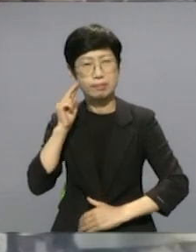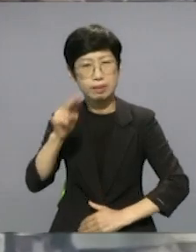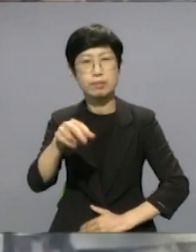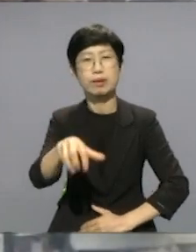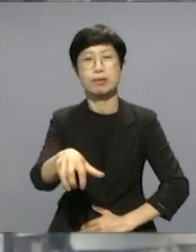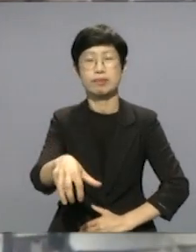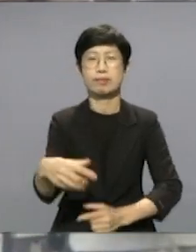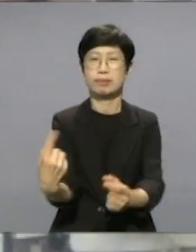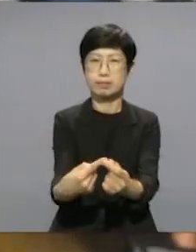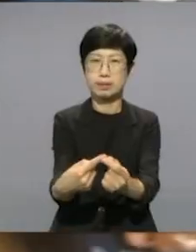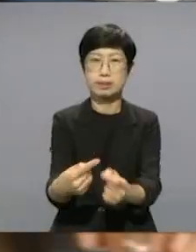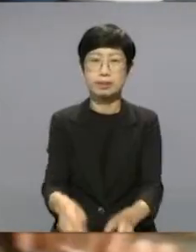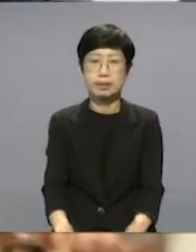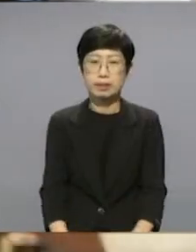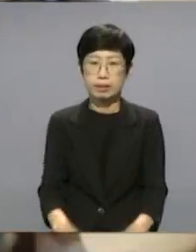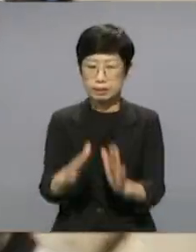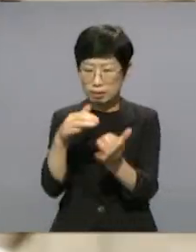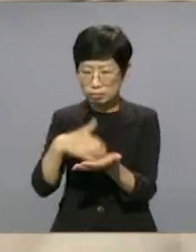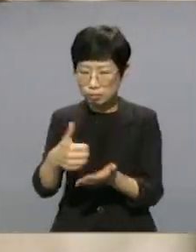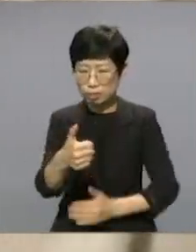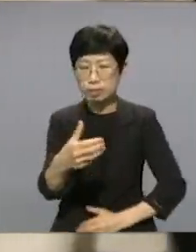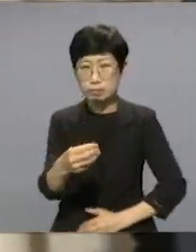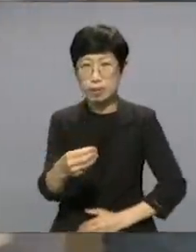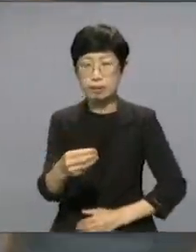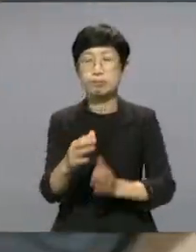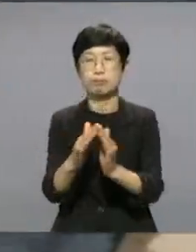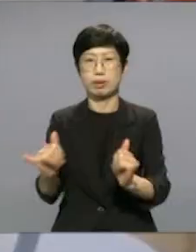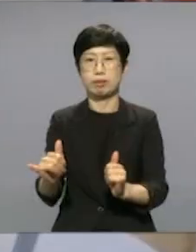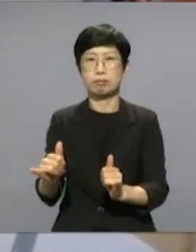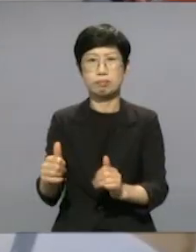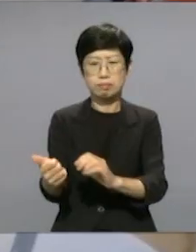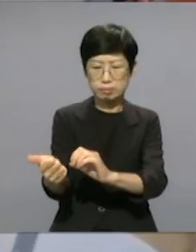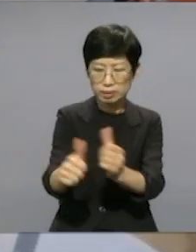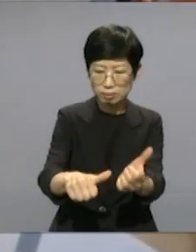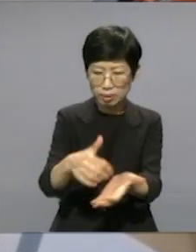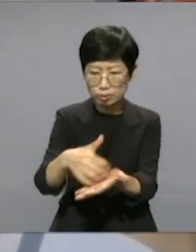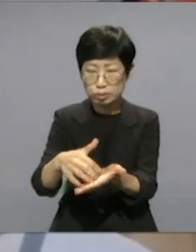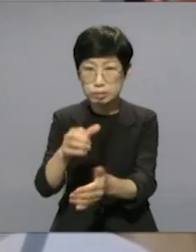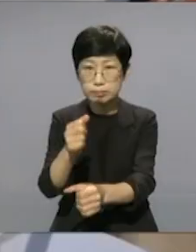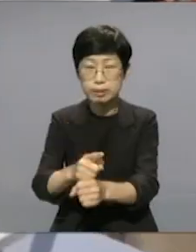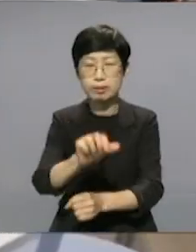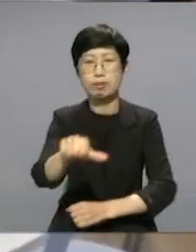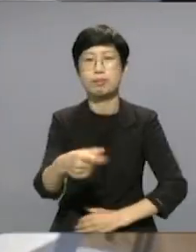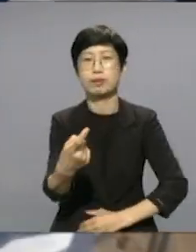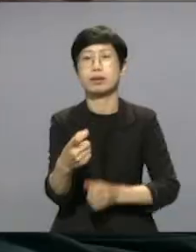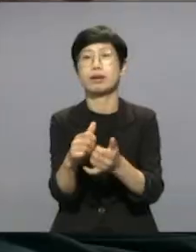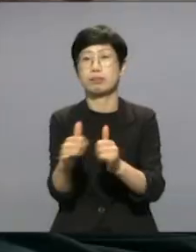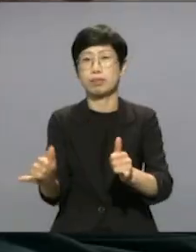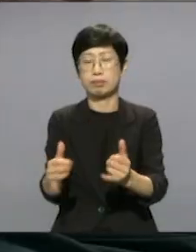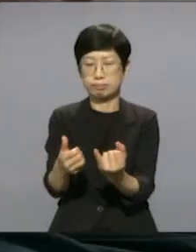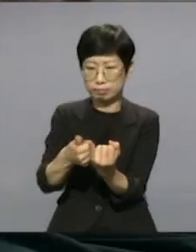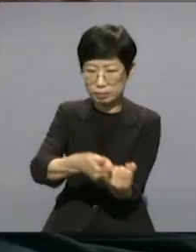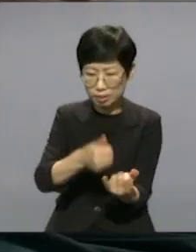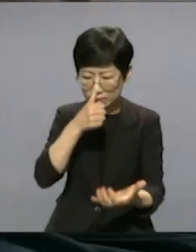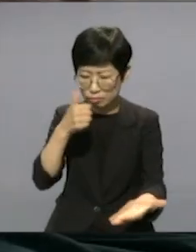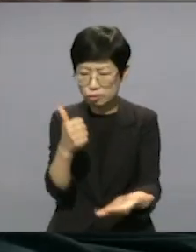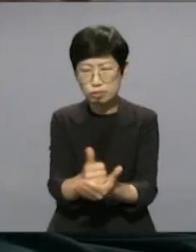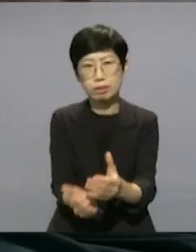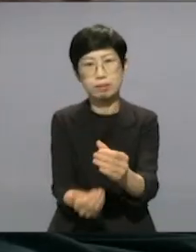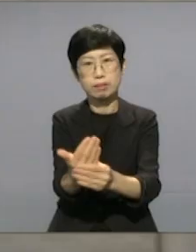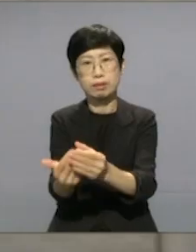됐습니다. 인구 50만 명의 지역에서 민간인 사망자만 벌써 510명, 성폭력 범죄도